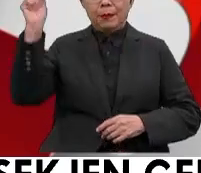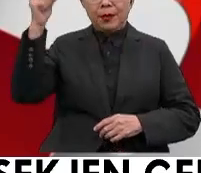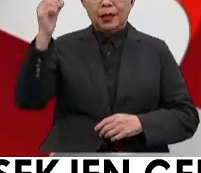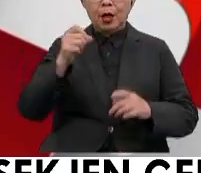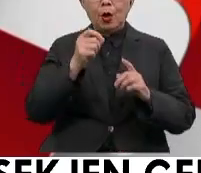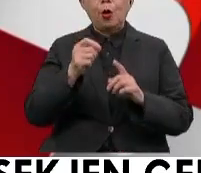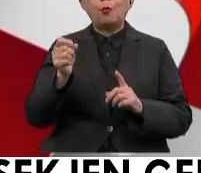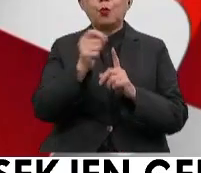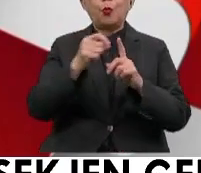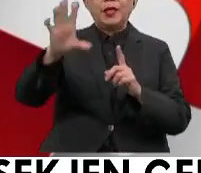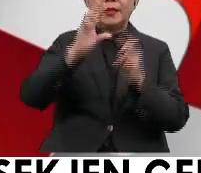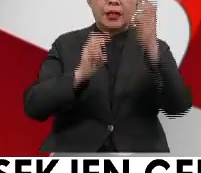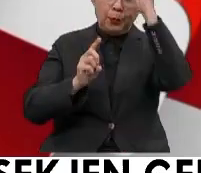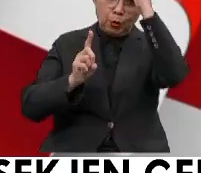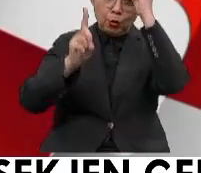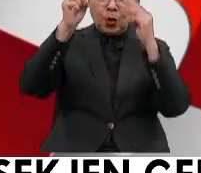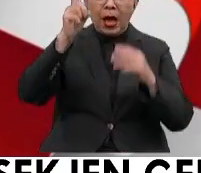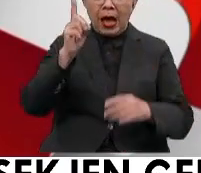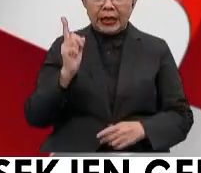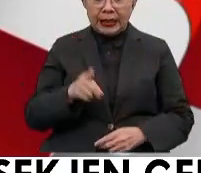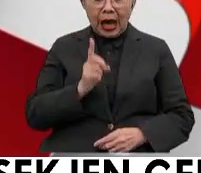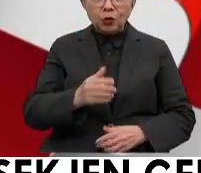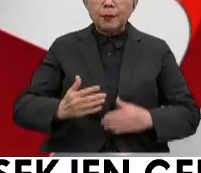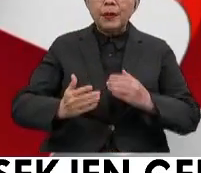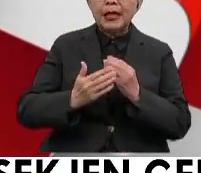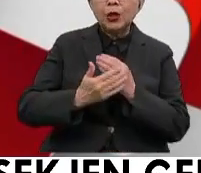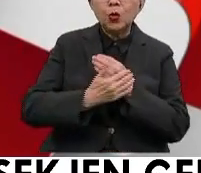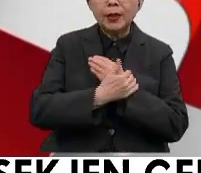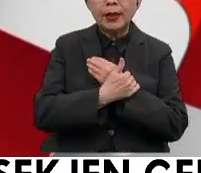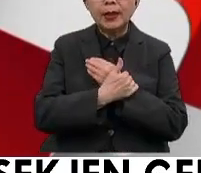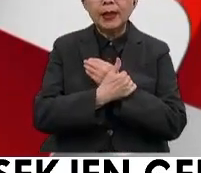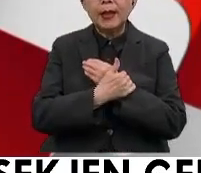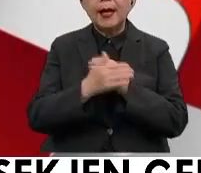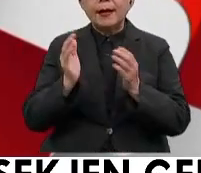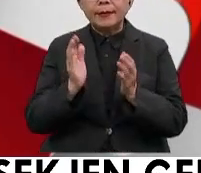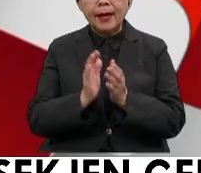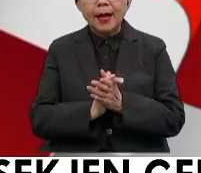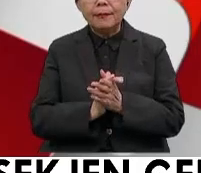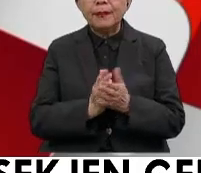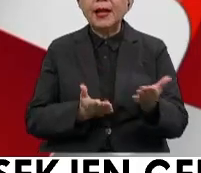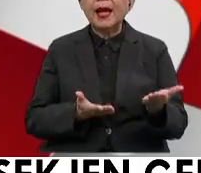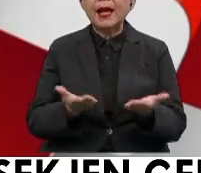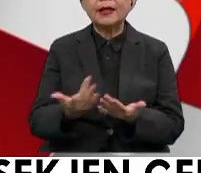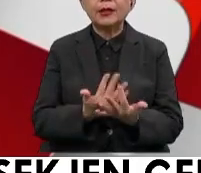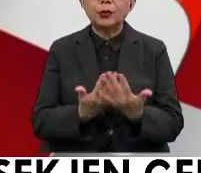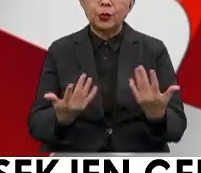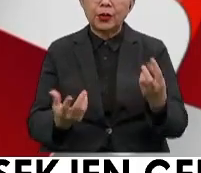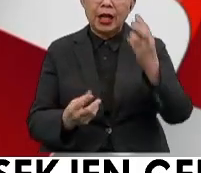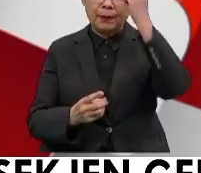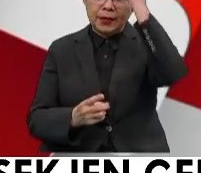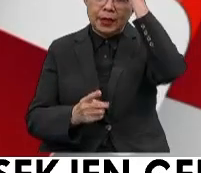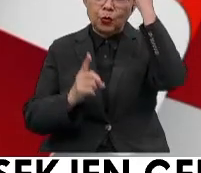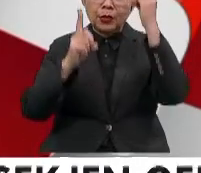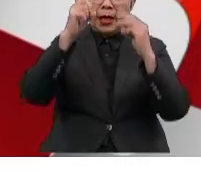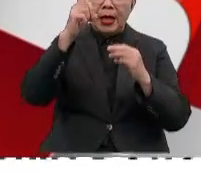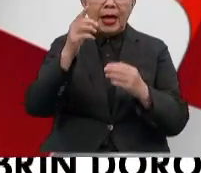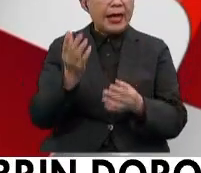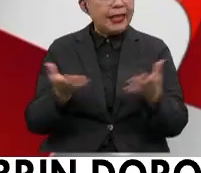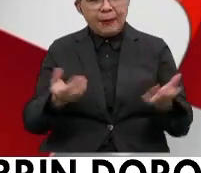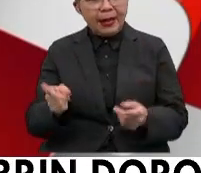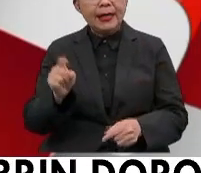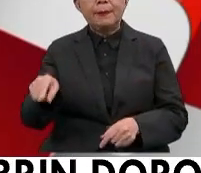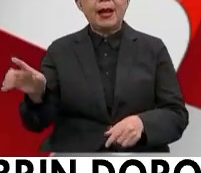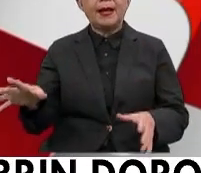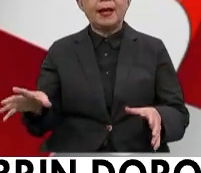Provinsi Kalimantan Utara harus melindungi dan melayani masyarakat Kalimantan Utara itu dimanapun dia